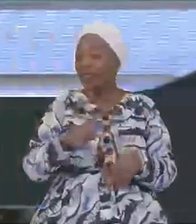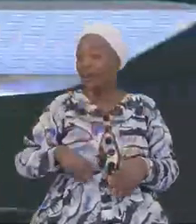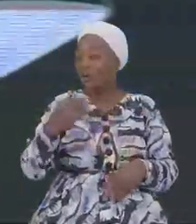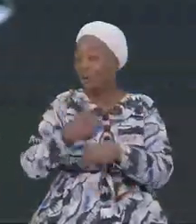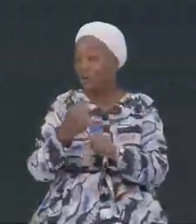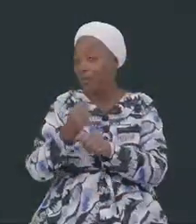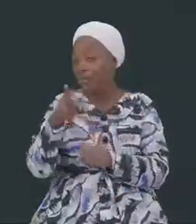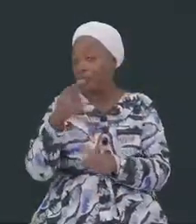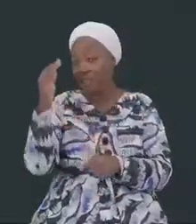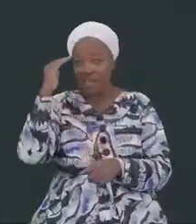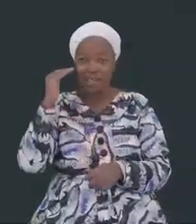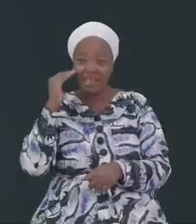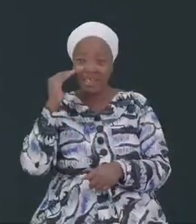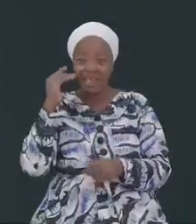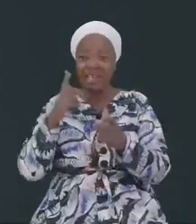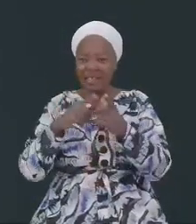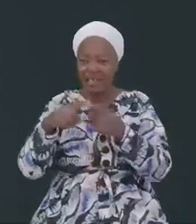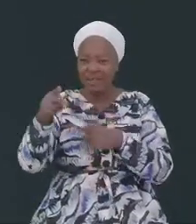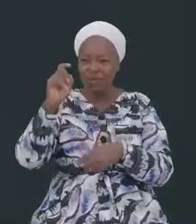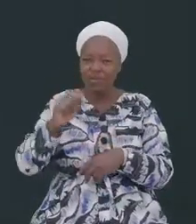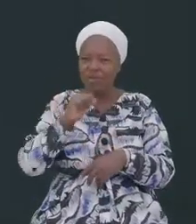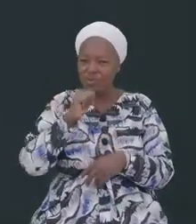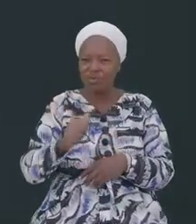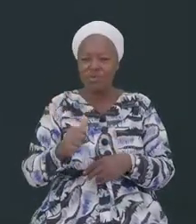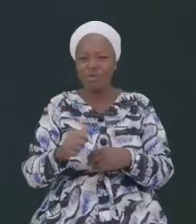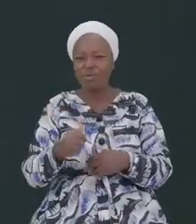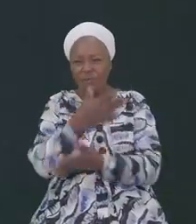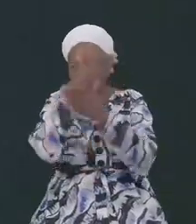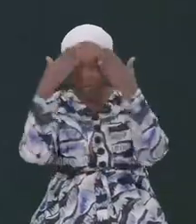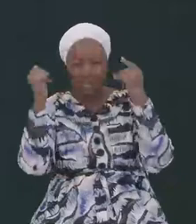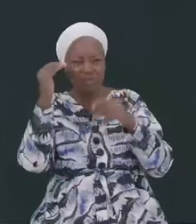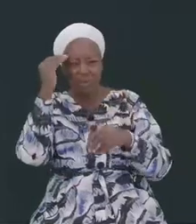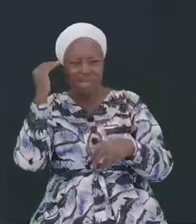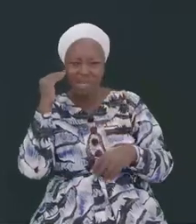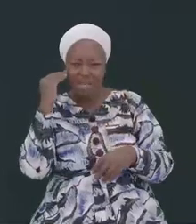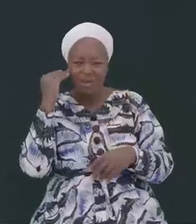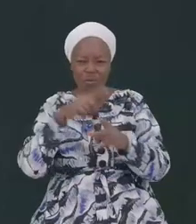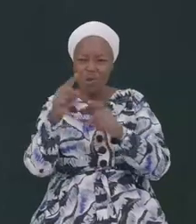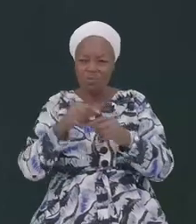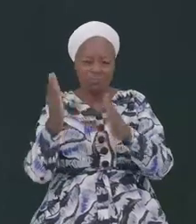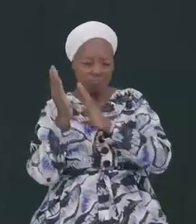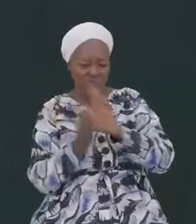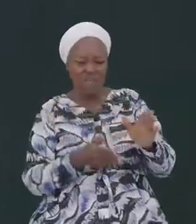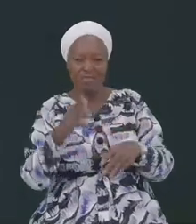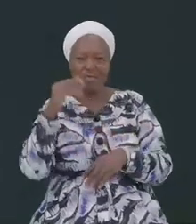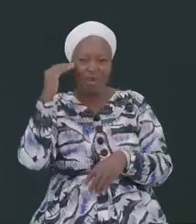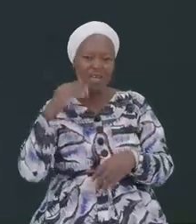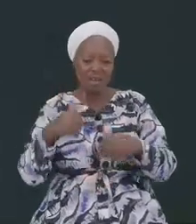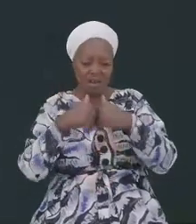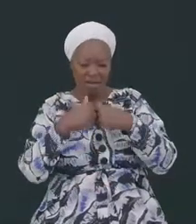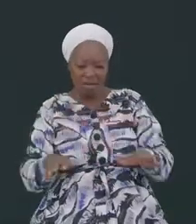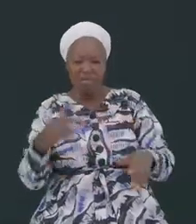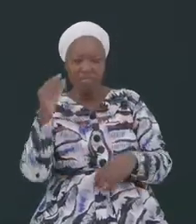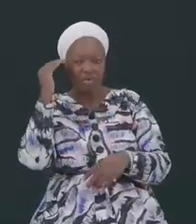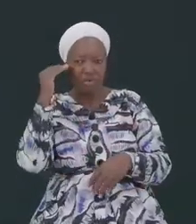tête, vous ne devez pas perdre votre tête. Lorsque vous perdez la tête, vous avez tout